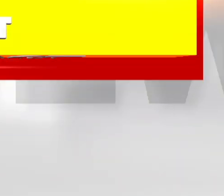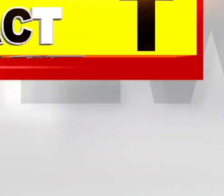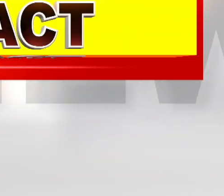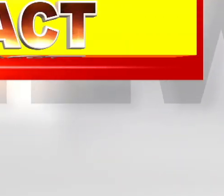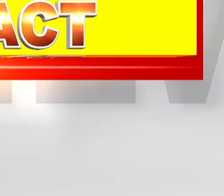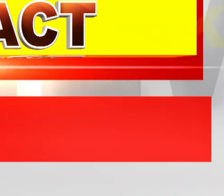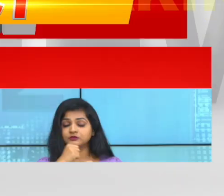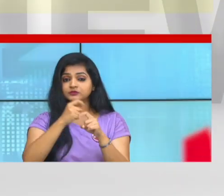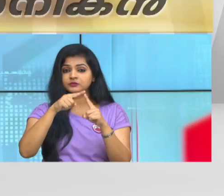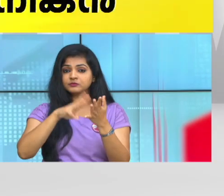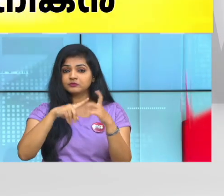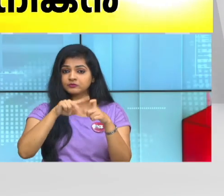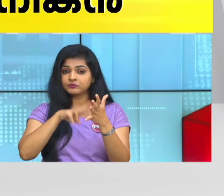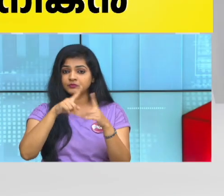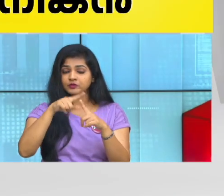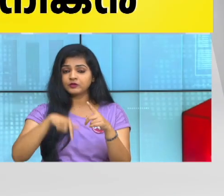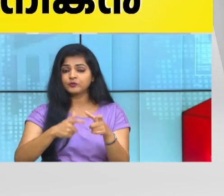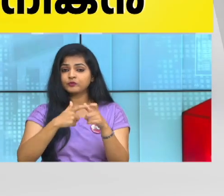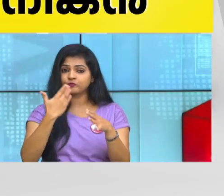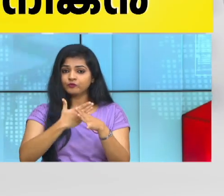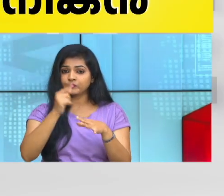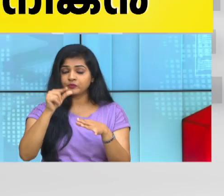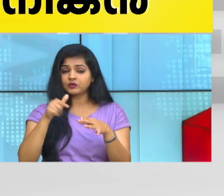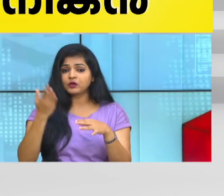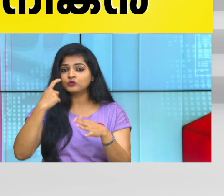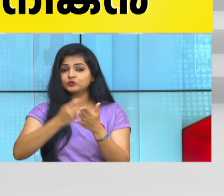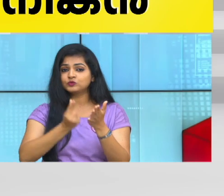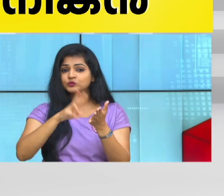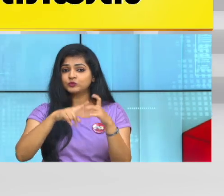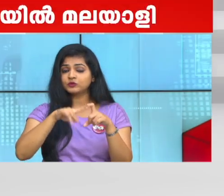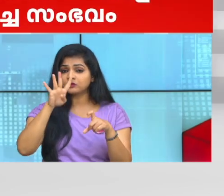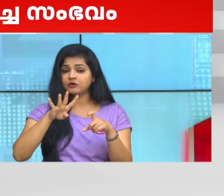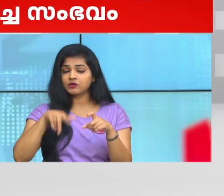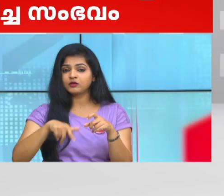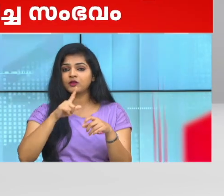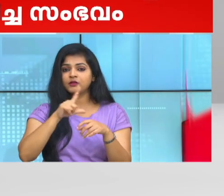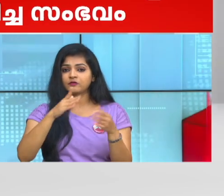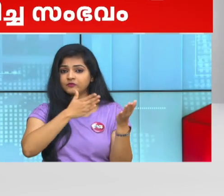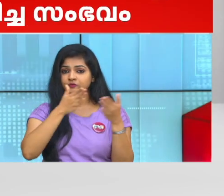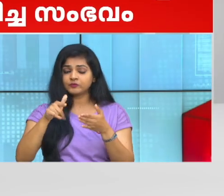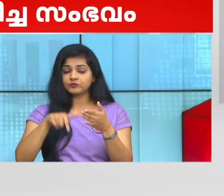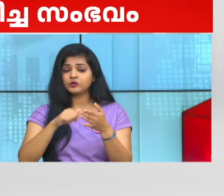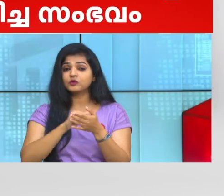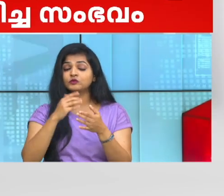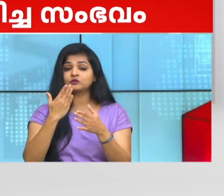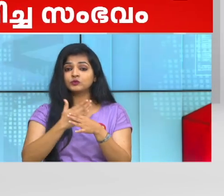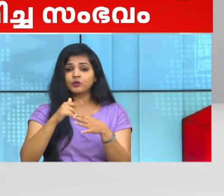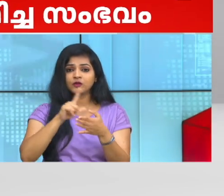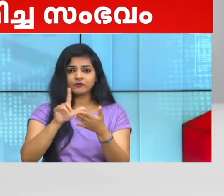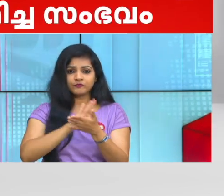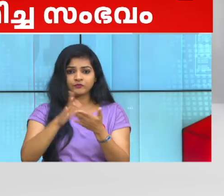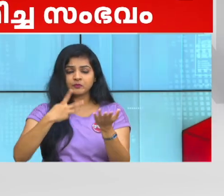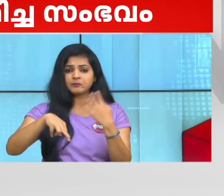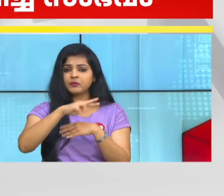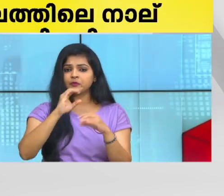ചിറ്റൂർ സ്വദേശിയാണ്. ഇയാൾ കഴിഞ്ഞ ജൂൺ 4-നാണ് അവധിക്ക് വന്നത്. തുടർന്ന് ജോലി സ്ഥലത്ത് പിന്നീട് അവധി കഴിഞ്ഞ് ഹാജരായിട്ടില്ല. ഇതിനിടയിലാണ് ഈ